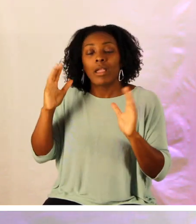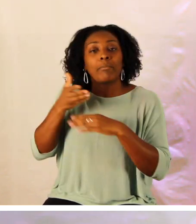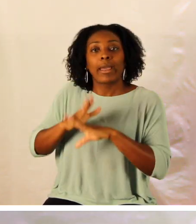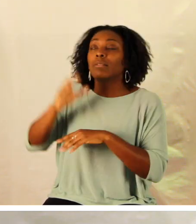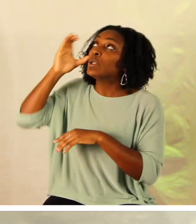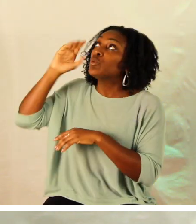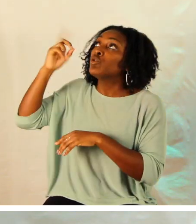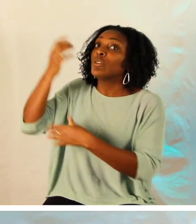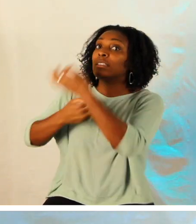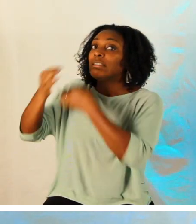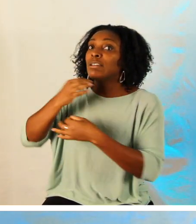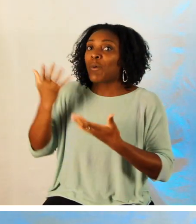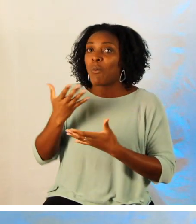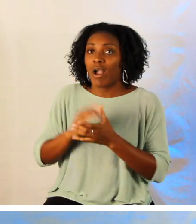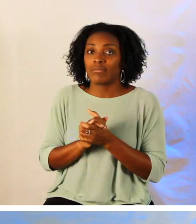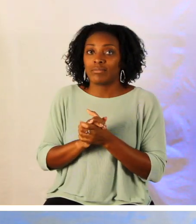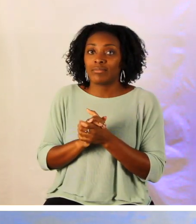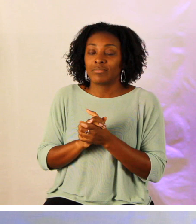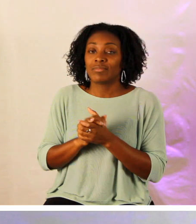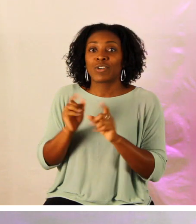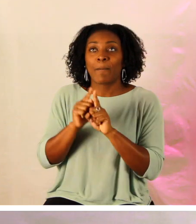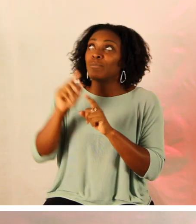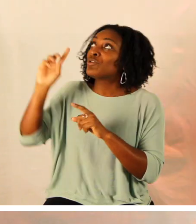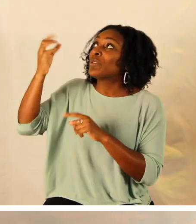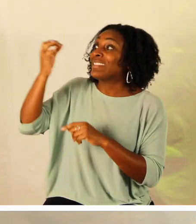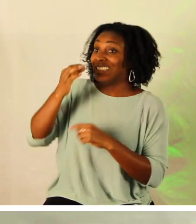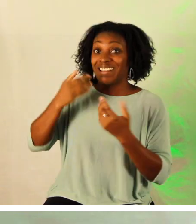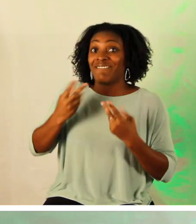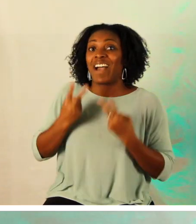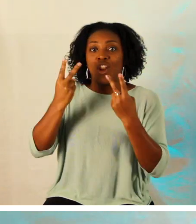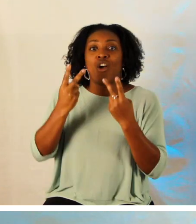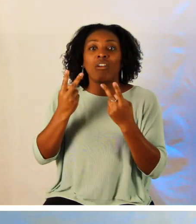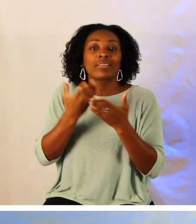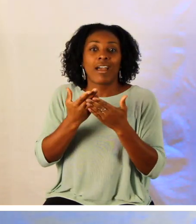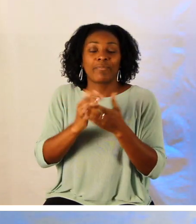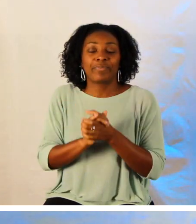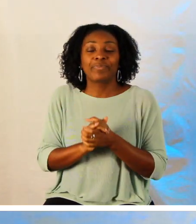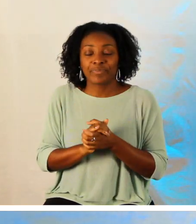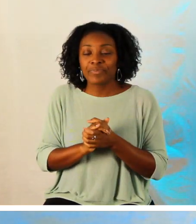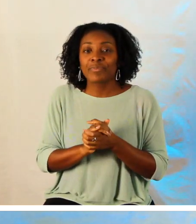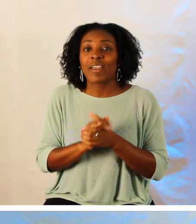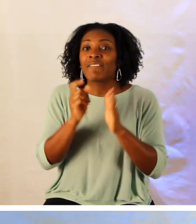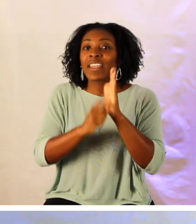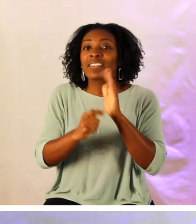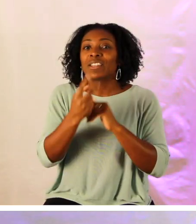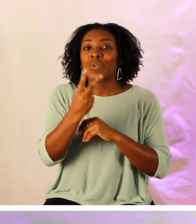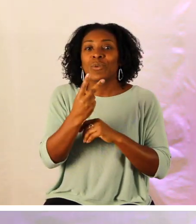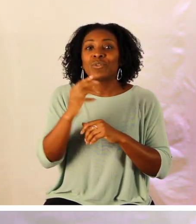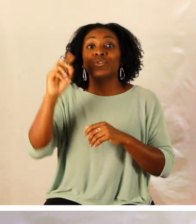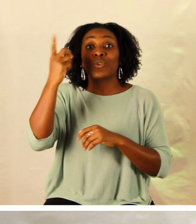dire. La parole de Dieu a de la valeur dans sa vie. Au verset 2, Dieu va lui dire